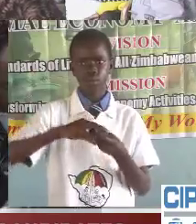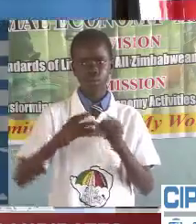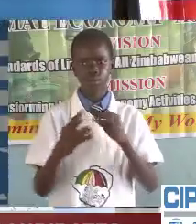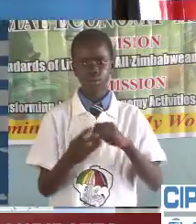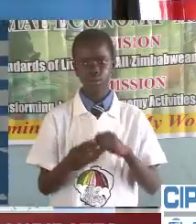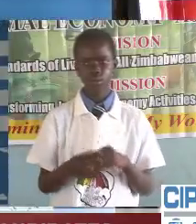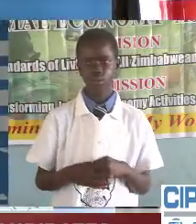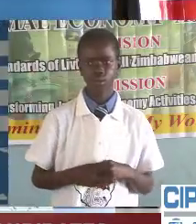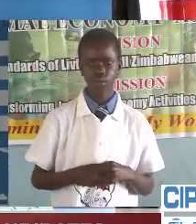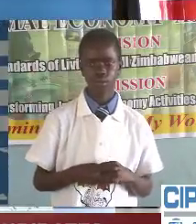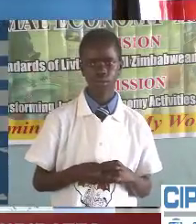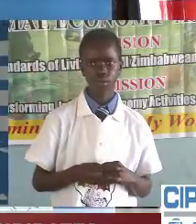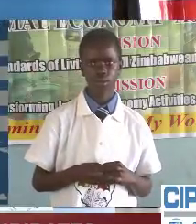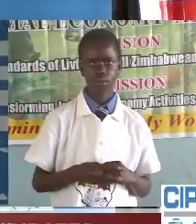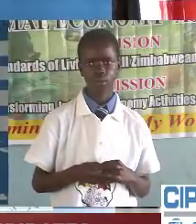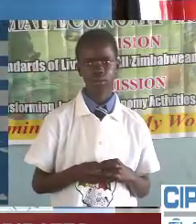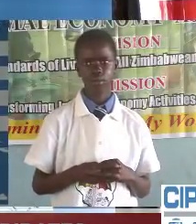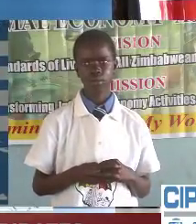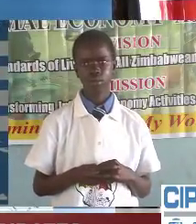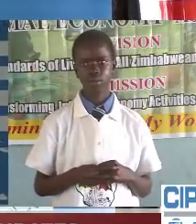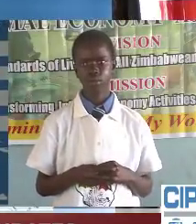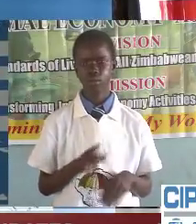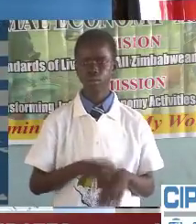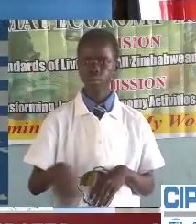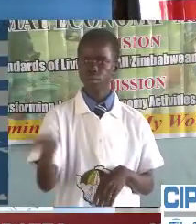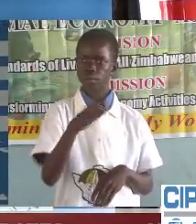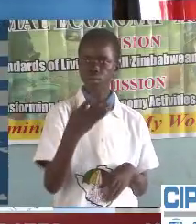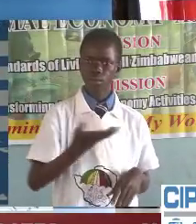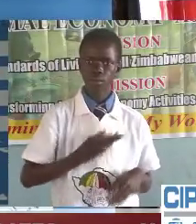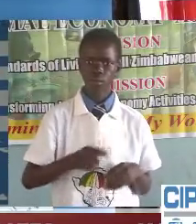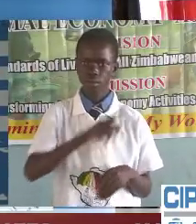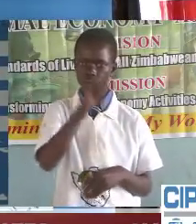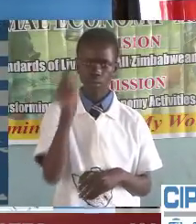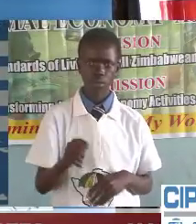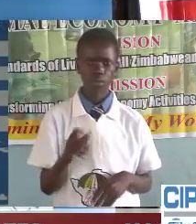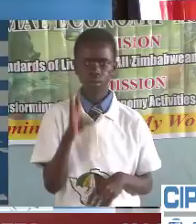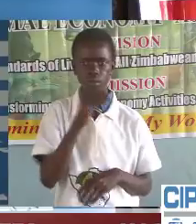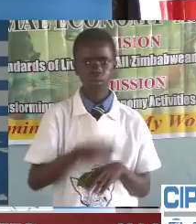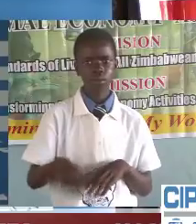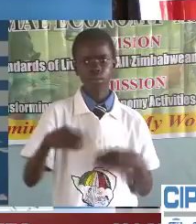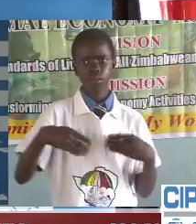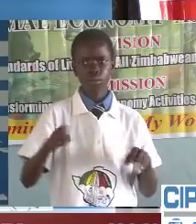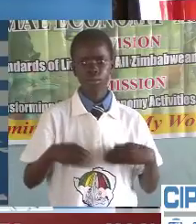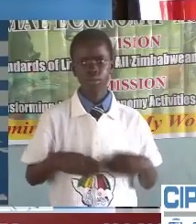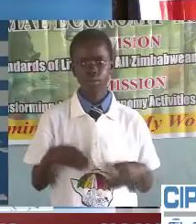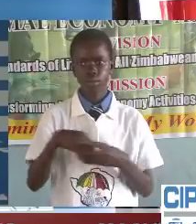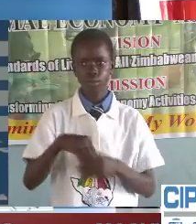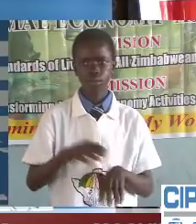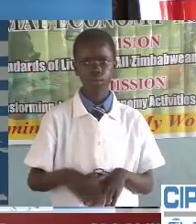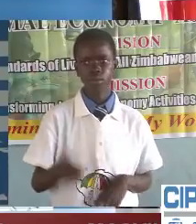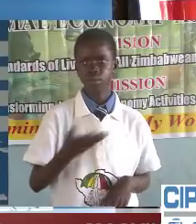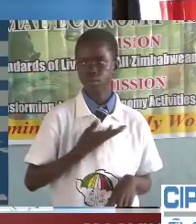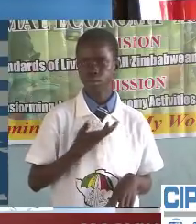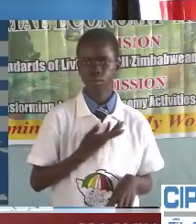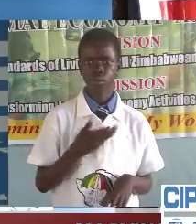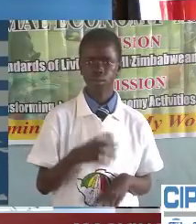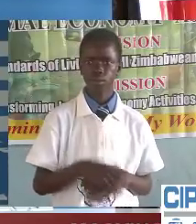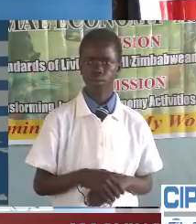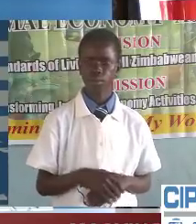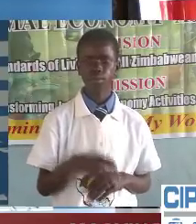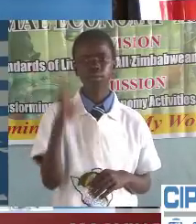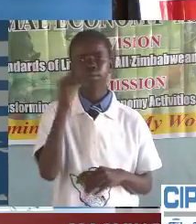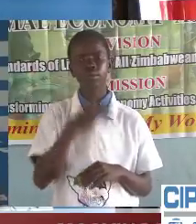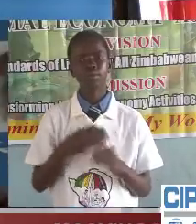ipapo panotengeserwa ngapange pane security. Ndofunga mavaona ma security council officers